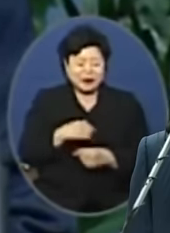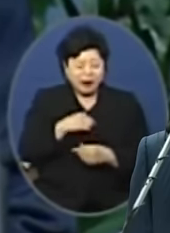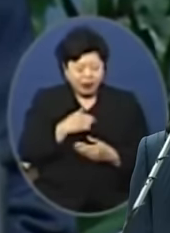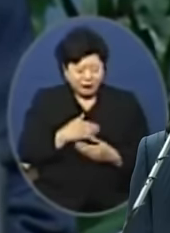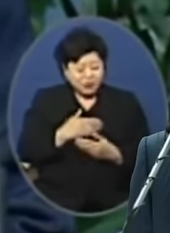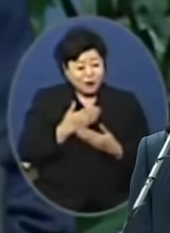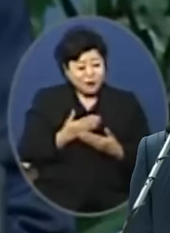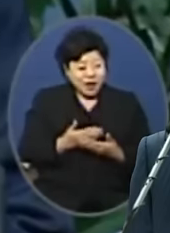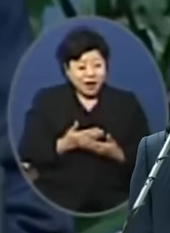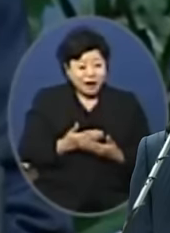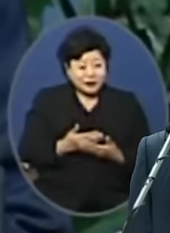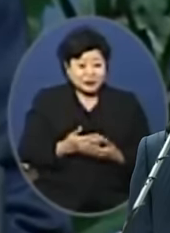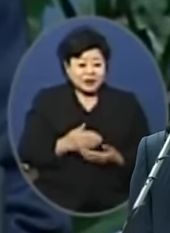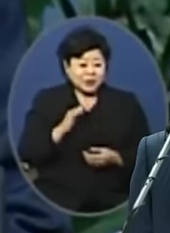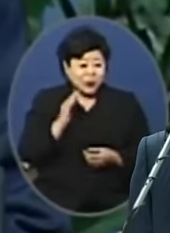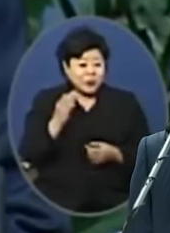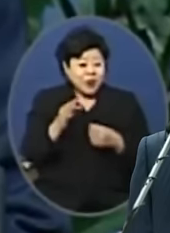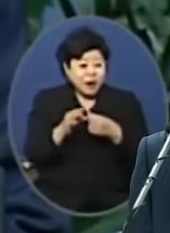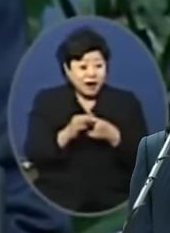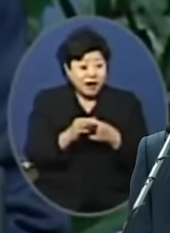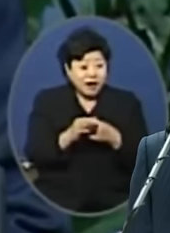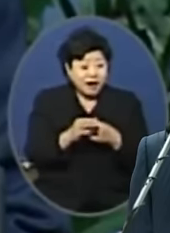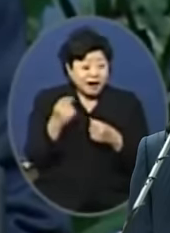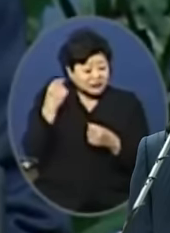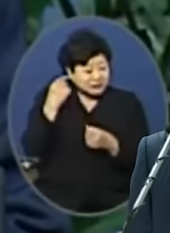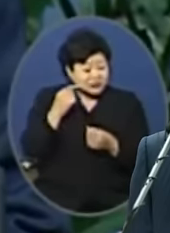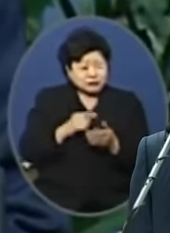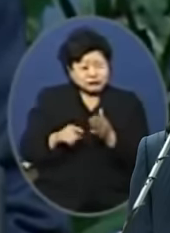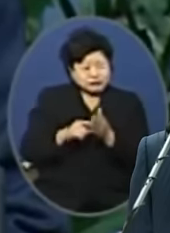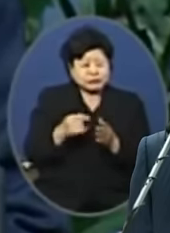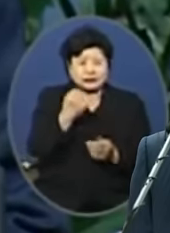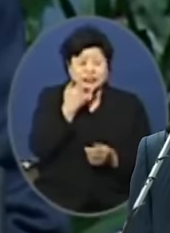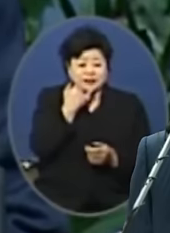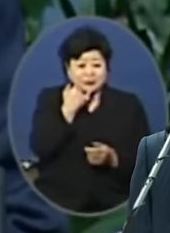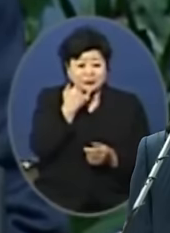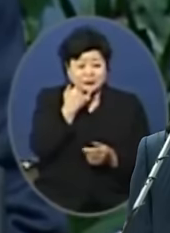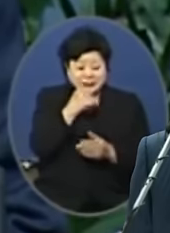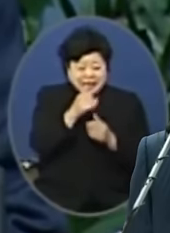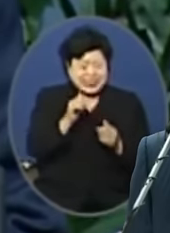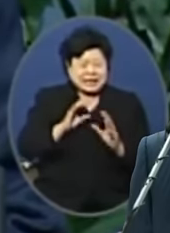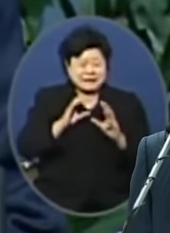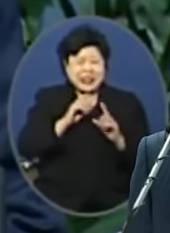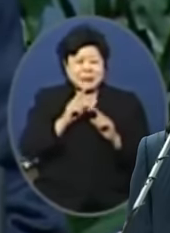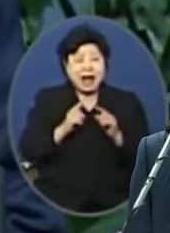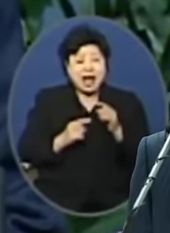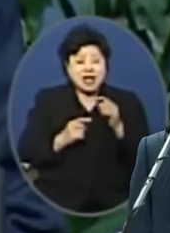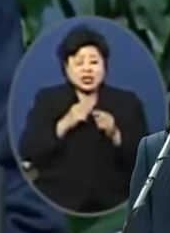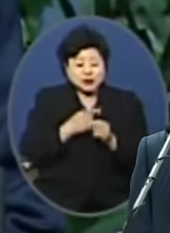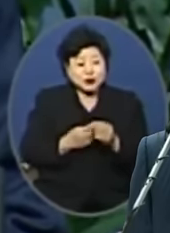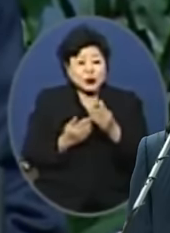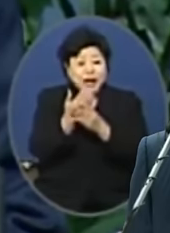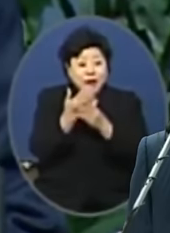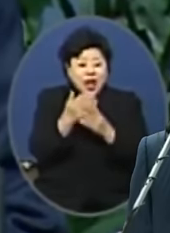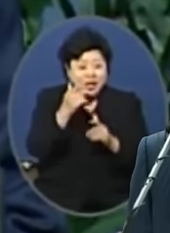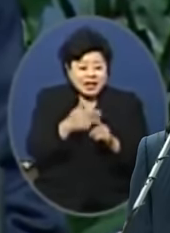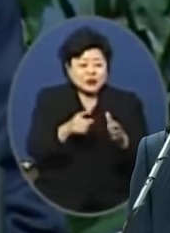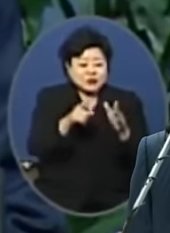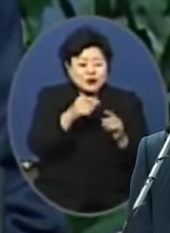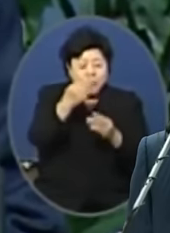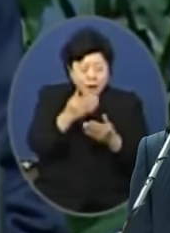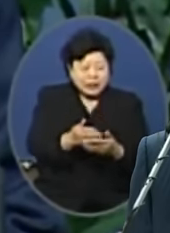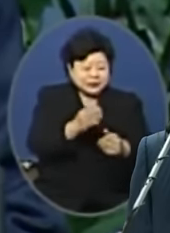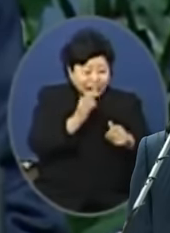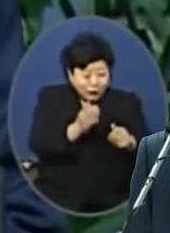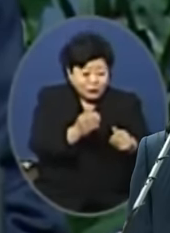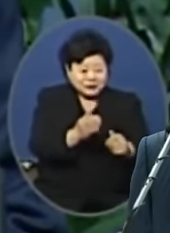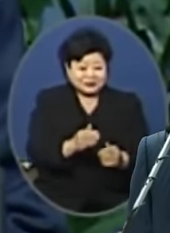받고 그러면 듣든지 아니 듣든지 입에서 하늘나라 말이 자꾸 나오는 것입니다. 예수님을 믿고 구원 얻은